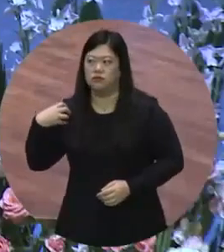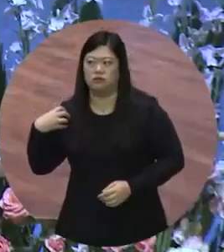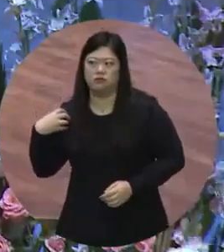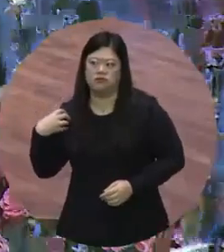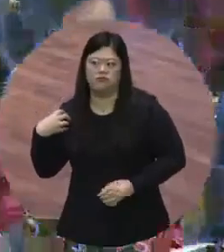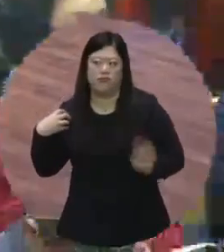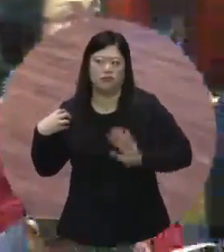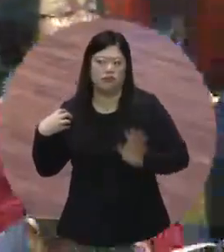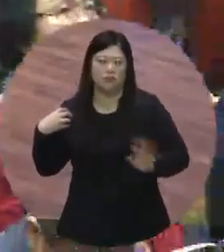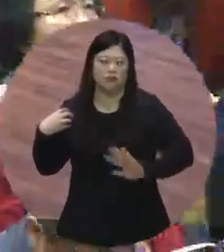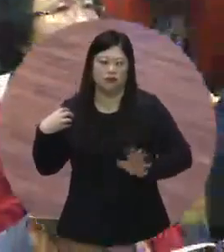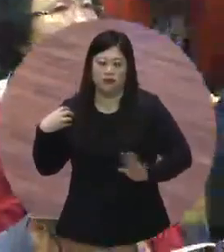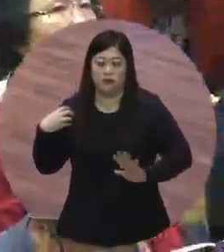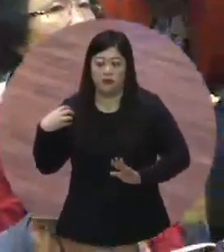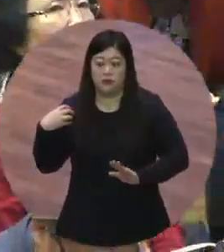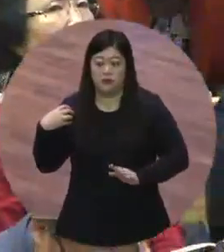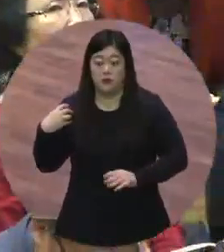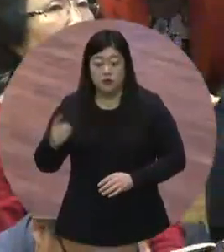위해서.